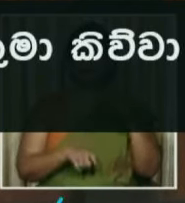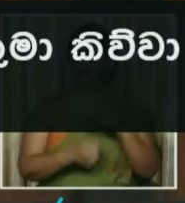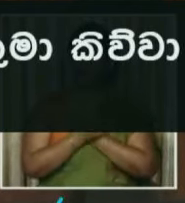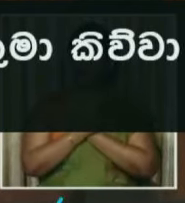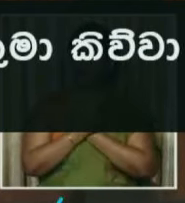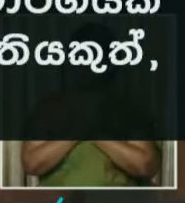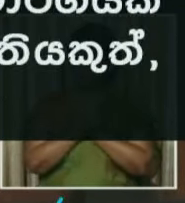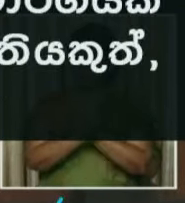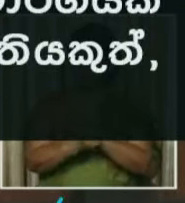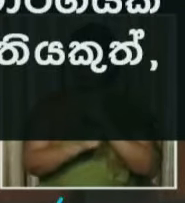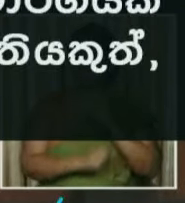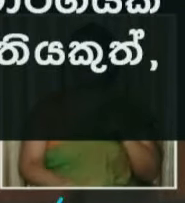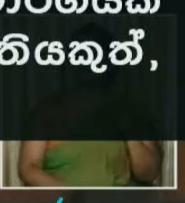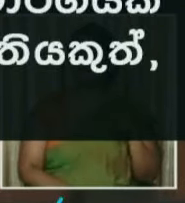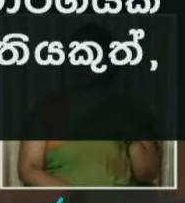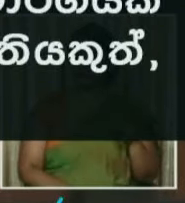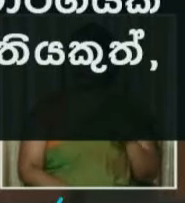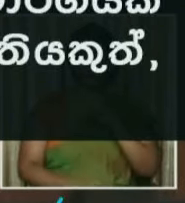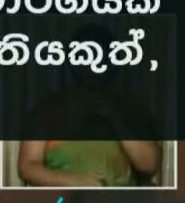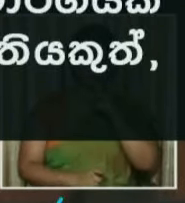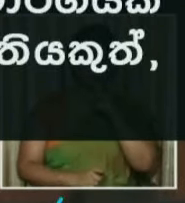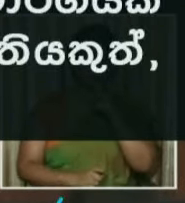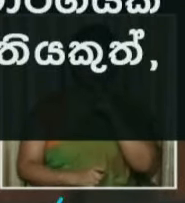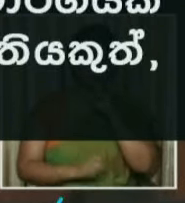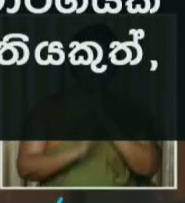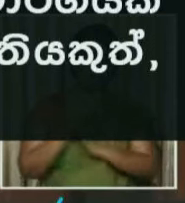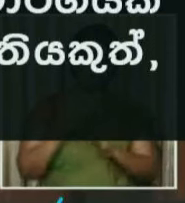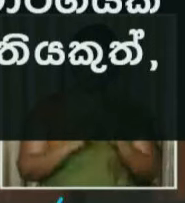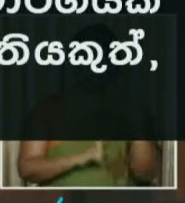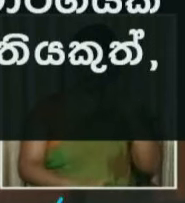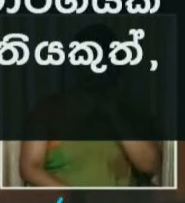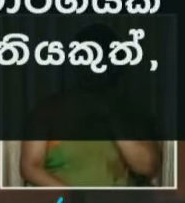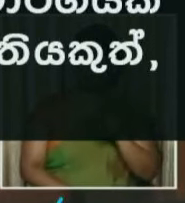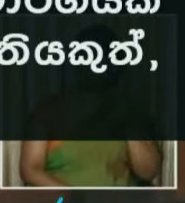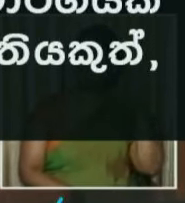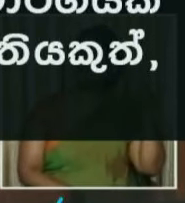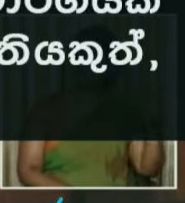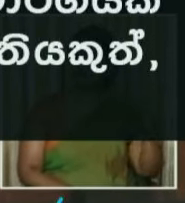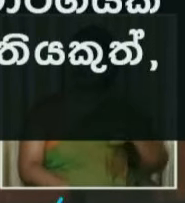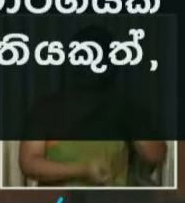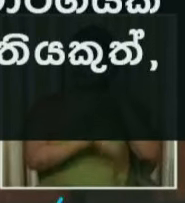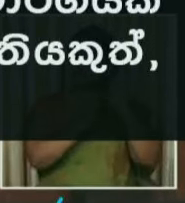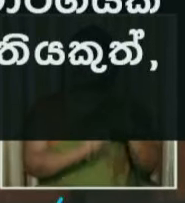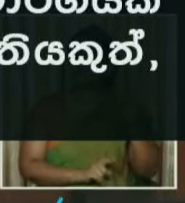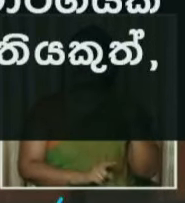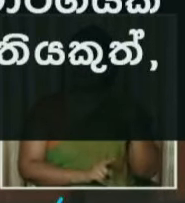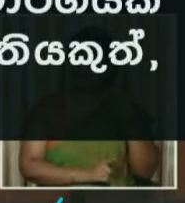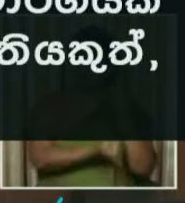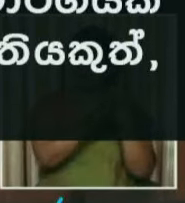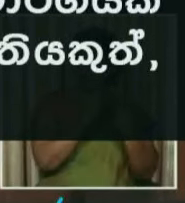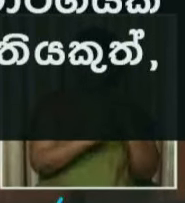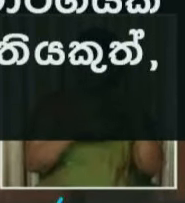விடுதலை செய்யலாம் என்று. ஆனா இதே தொல்பொருள் திணைக்களத்துக்கு சொந்தமான குறுந்தொருமலை கொஞ்சம்